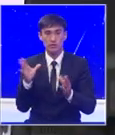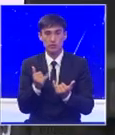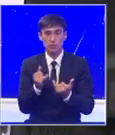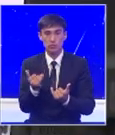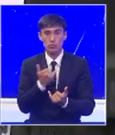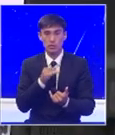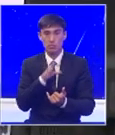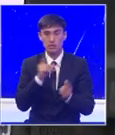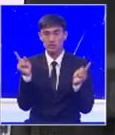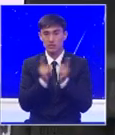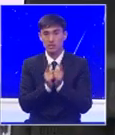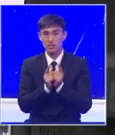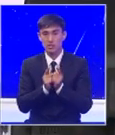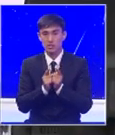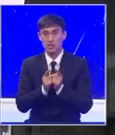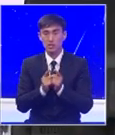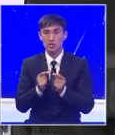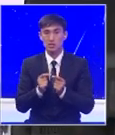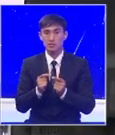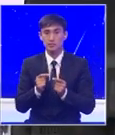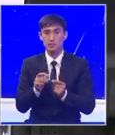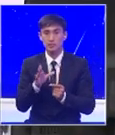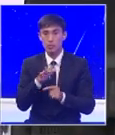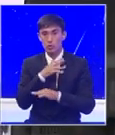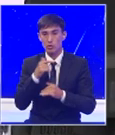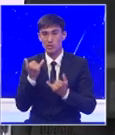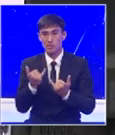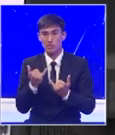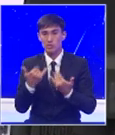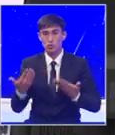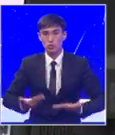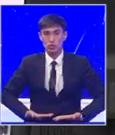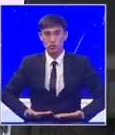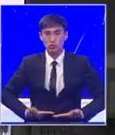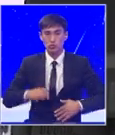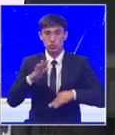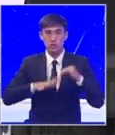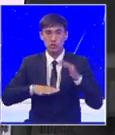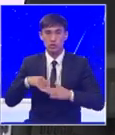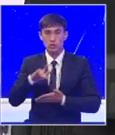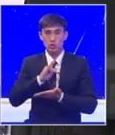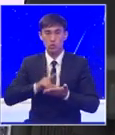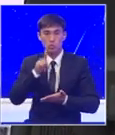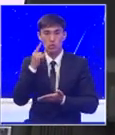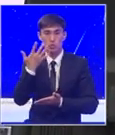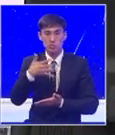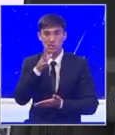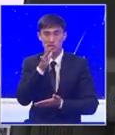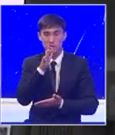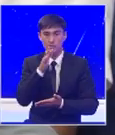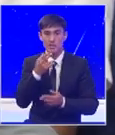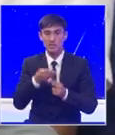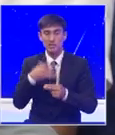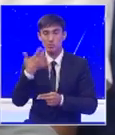была встреча со старейшинами города, но многие здесь уже живут, практически город-то молодой, 50 лет, и за